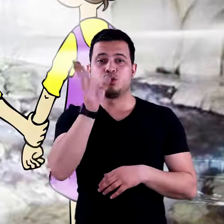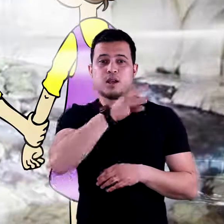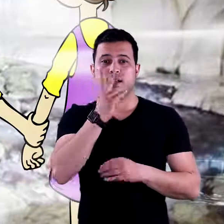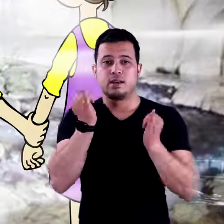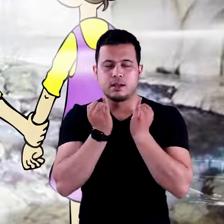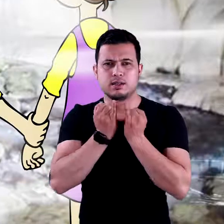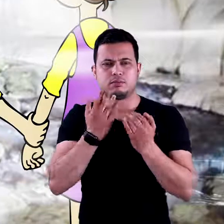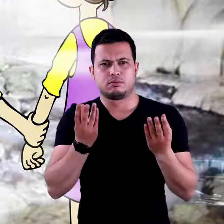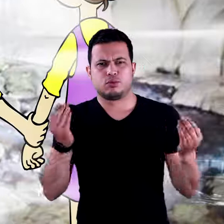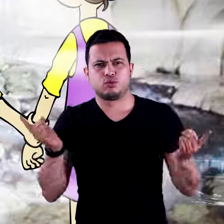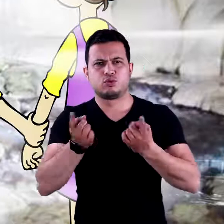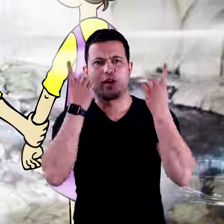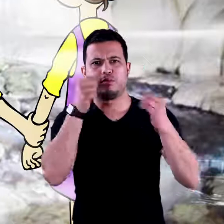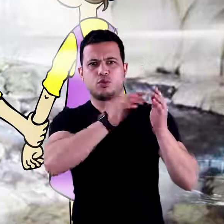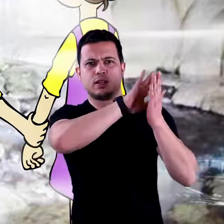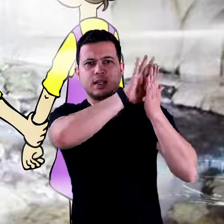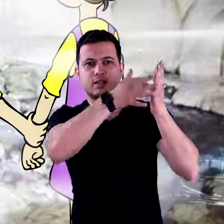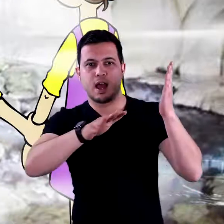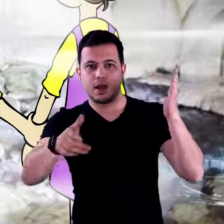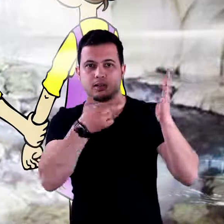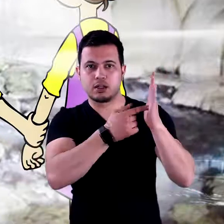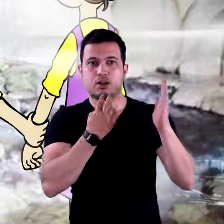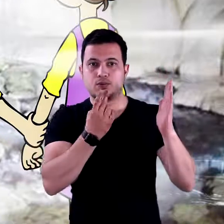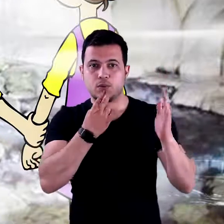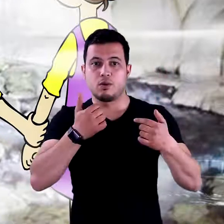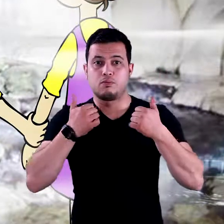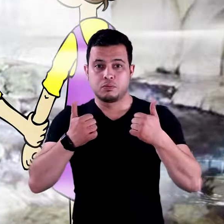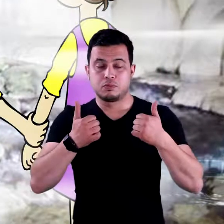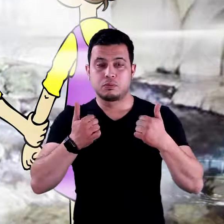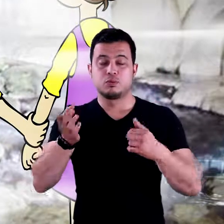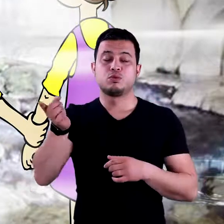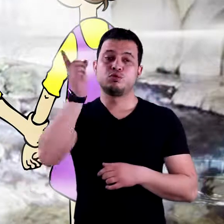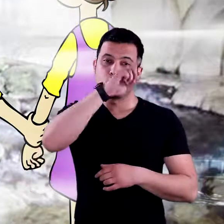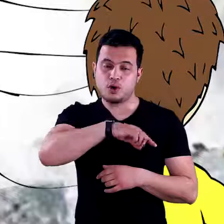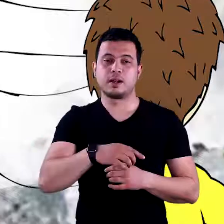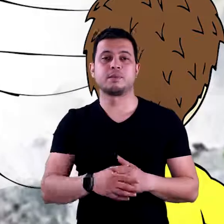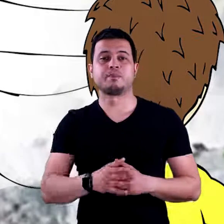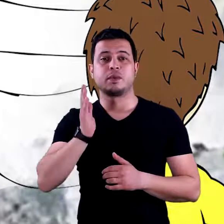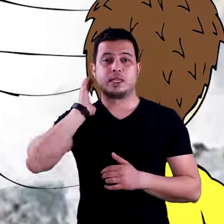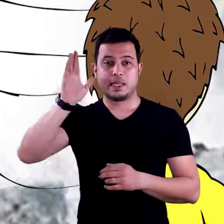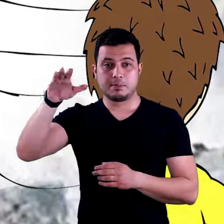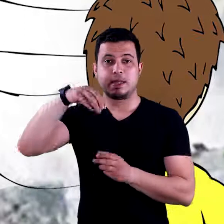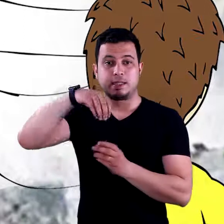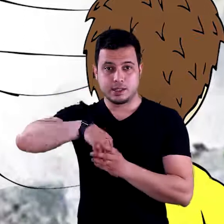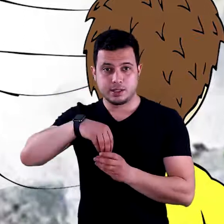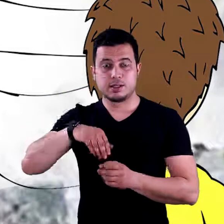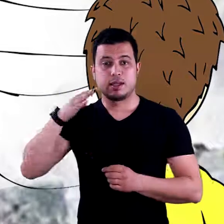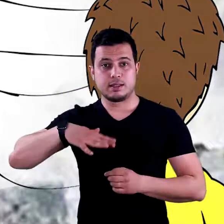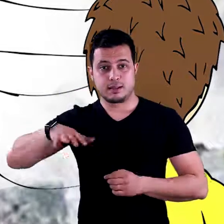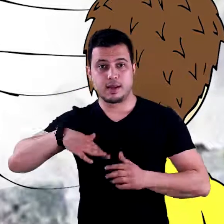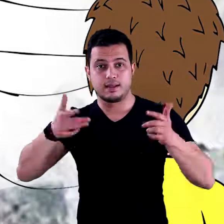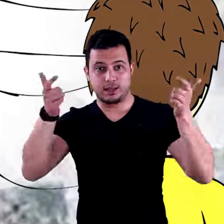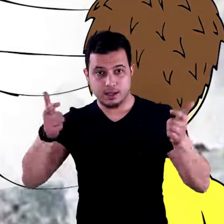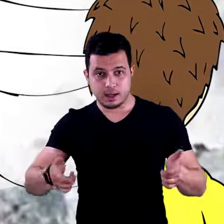yerdi. Konuşan traverten onlara dönüp söylediklerini tekrar etti. Gitmek için istenen